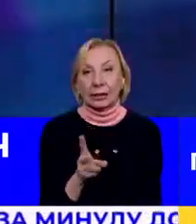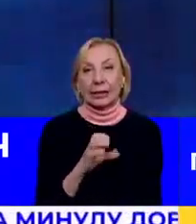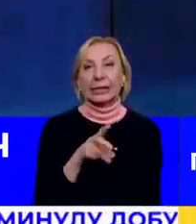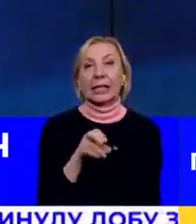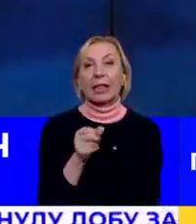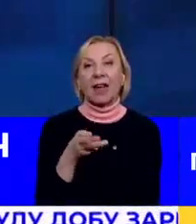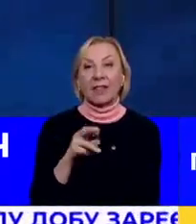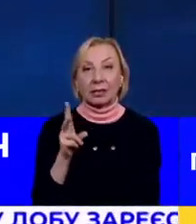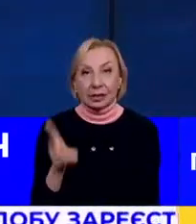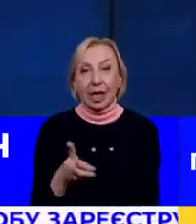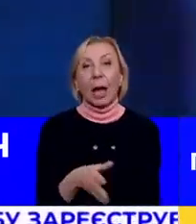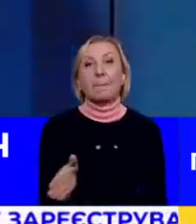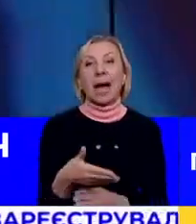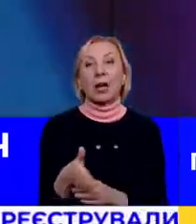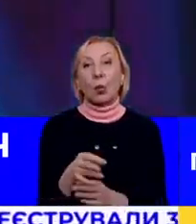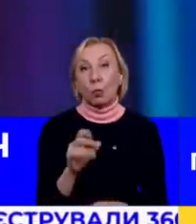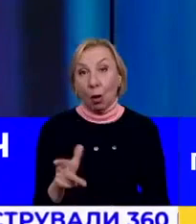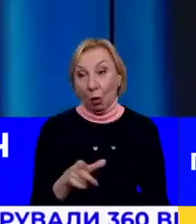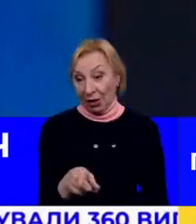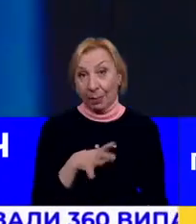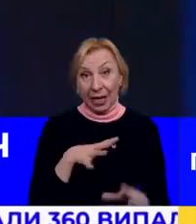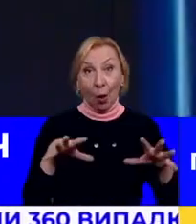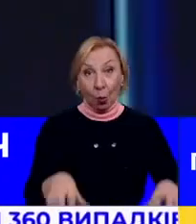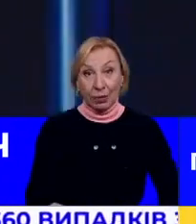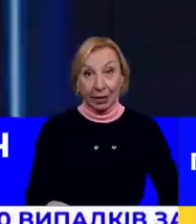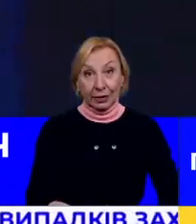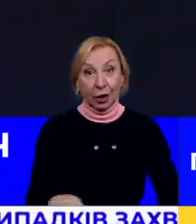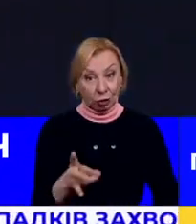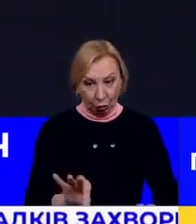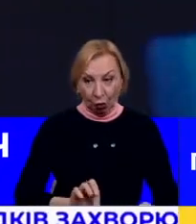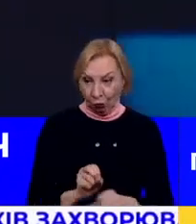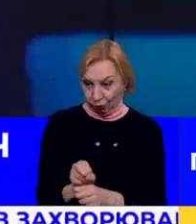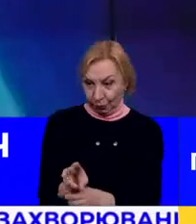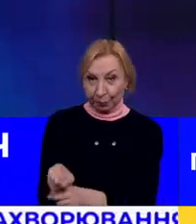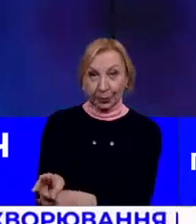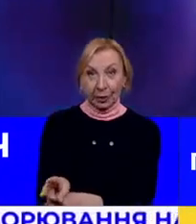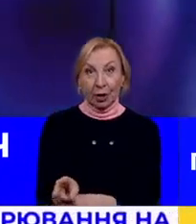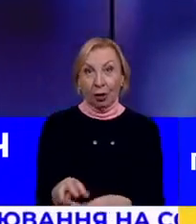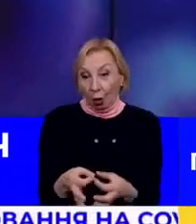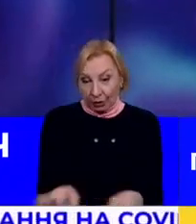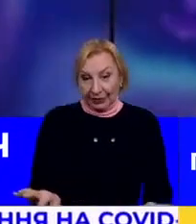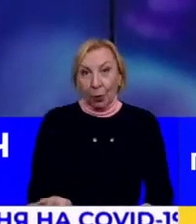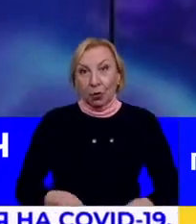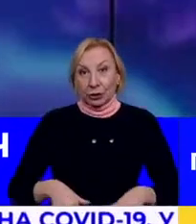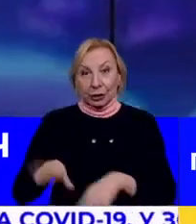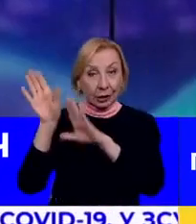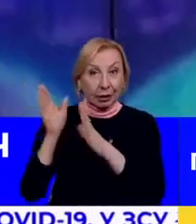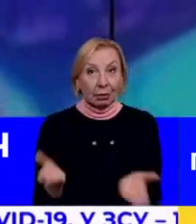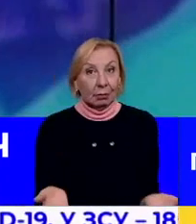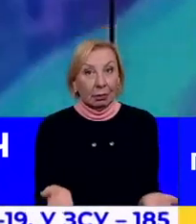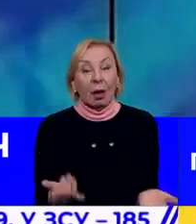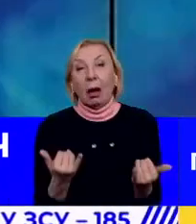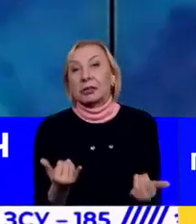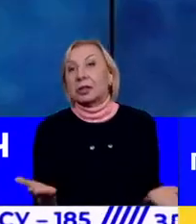частично, да, були окуповані, освобождені від російських окупантів. І які сложності з реінтеграцією Сєвєродонецька у нас